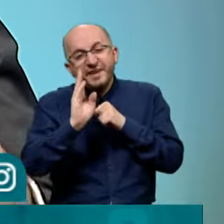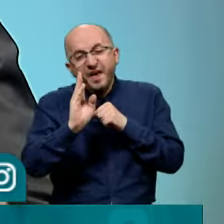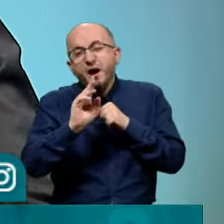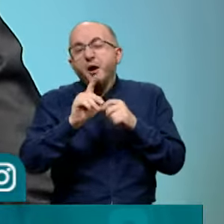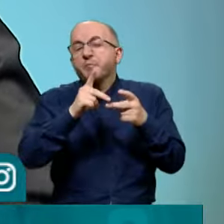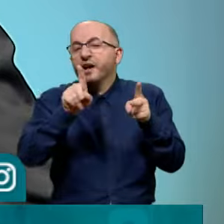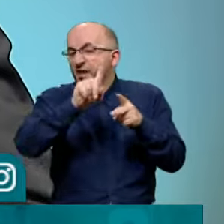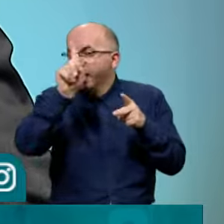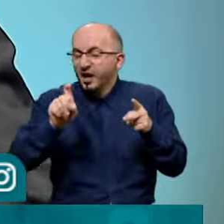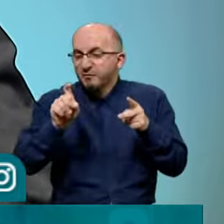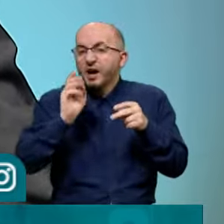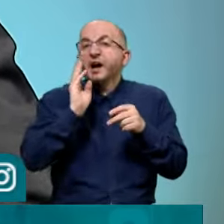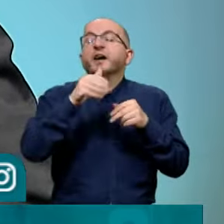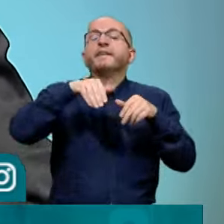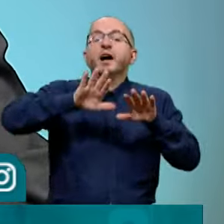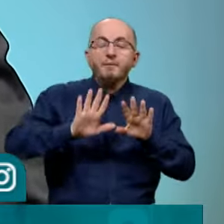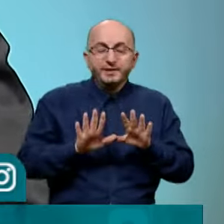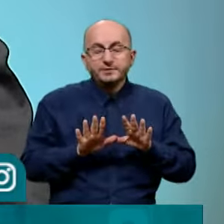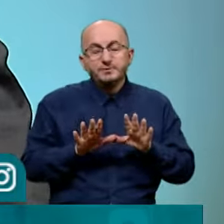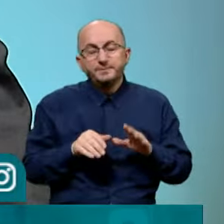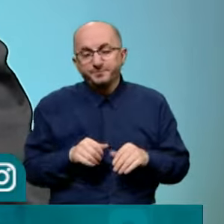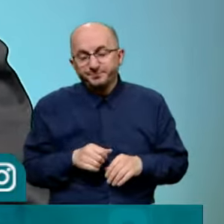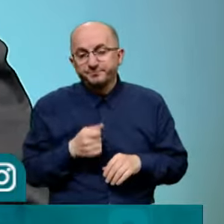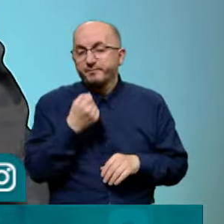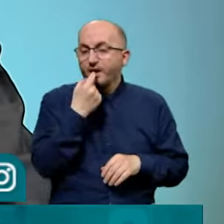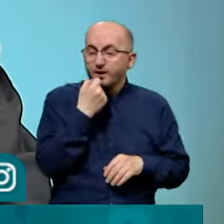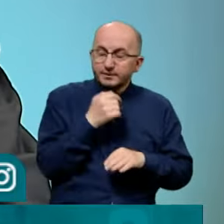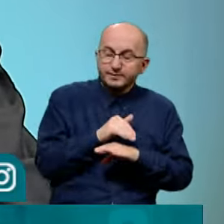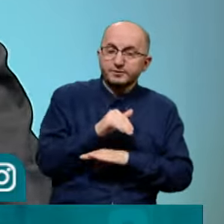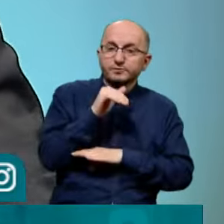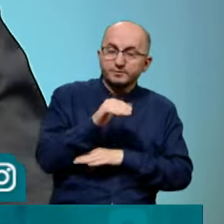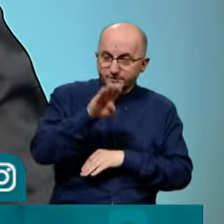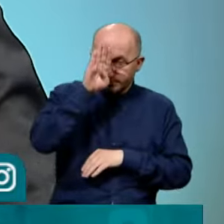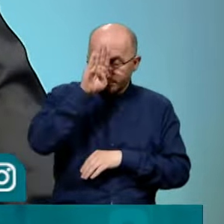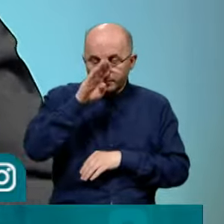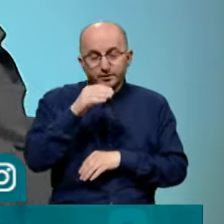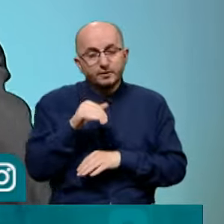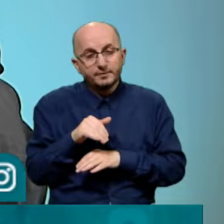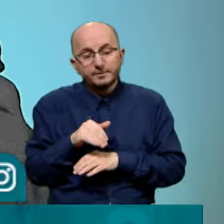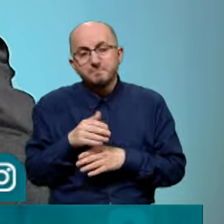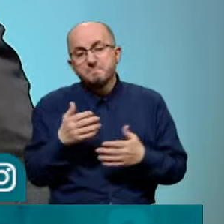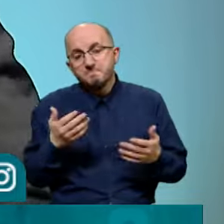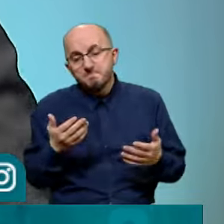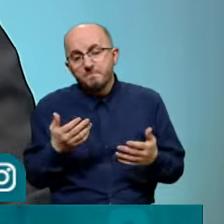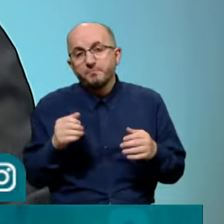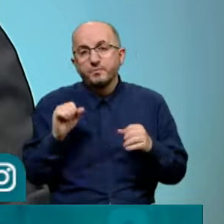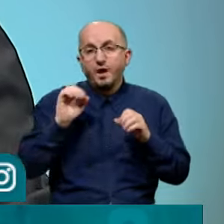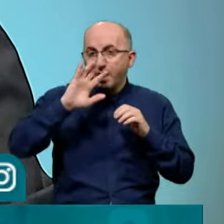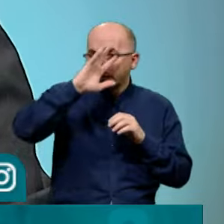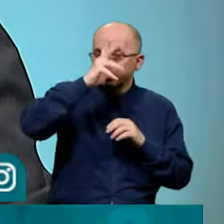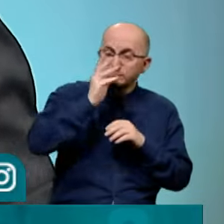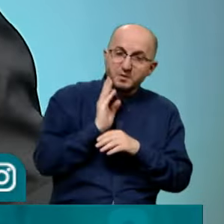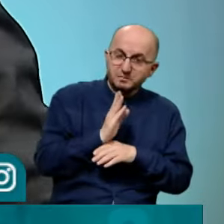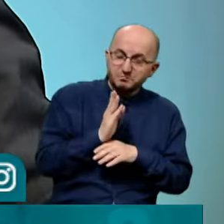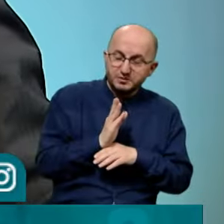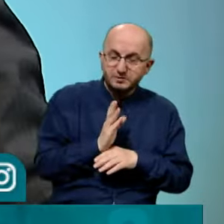hacda böyledir, ümrede böyledir. İşte Ankara'da ikamet ediyorsa İstanbul'a, İstanbul'da ikamet ediyorsa diyelim ki Erzurum'a gitmesi de